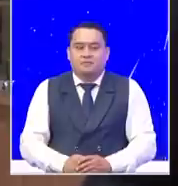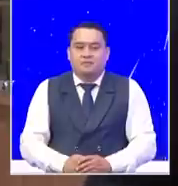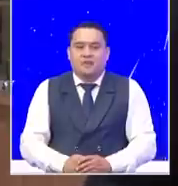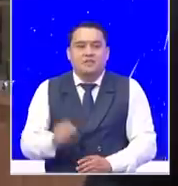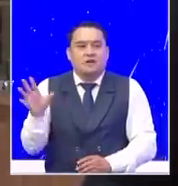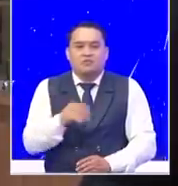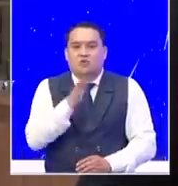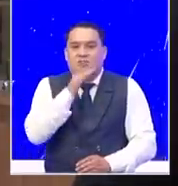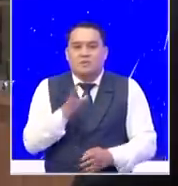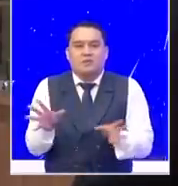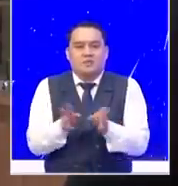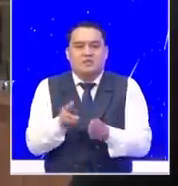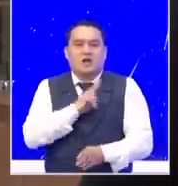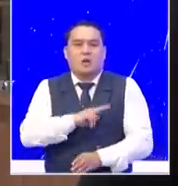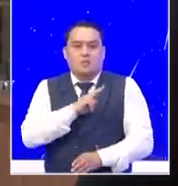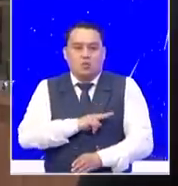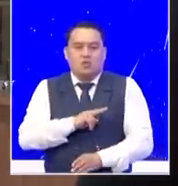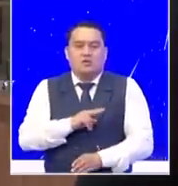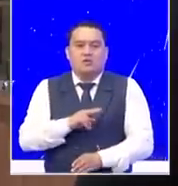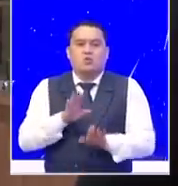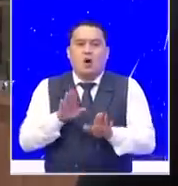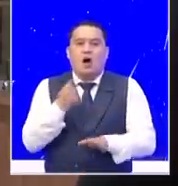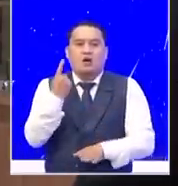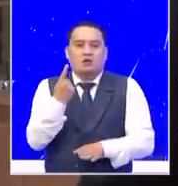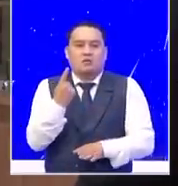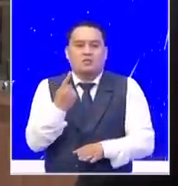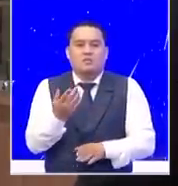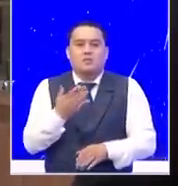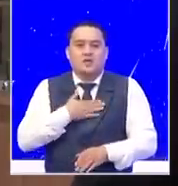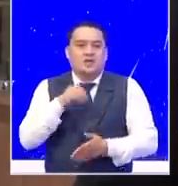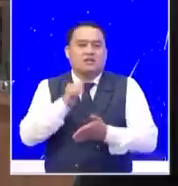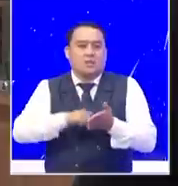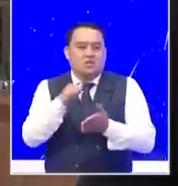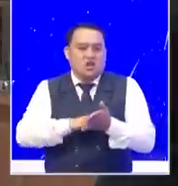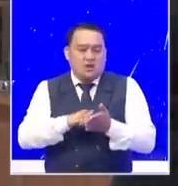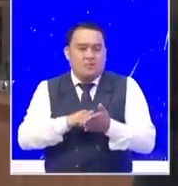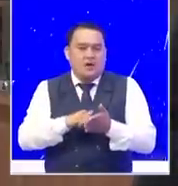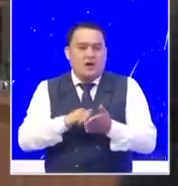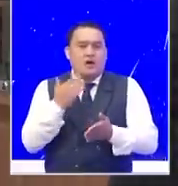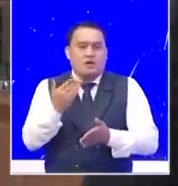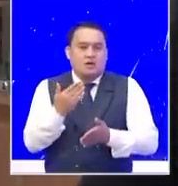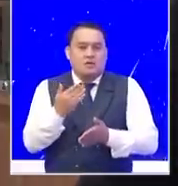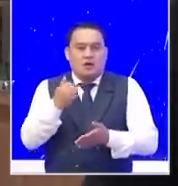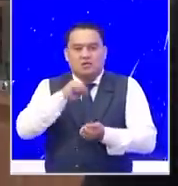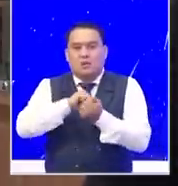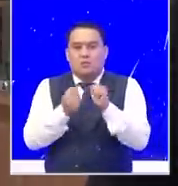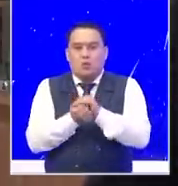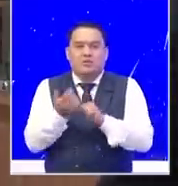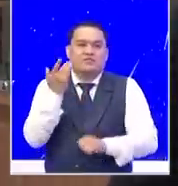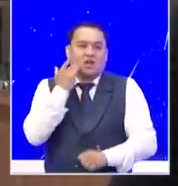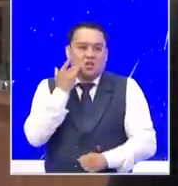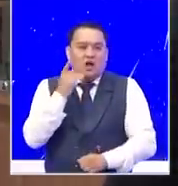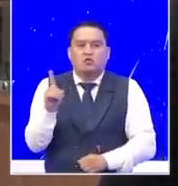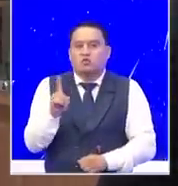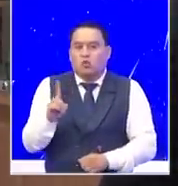За все время, что мы работали с Бейсен ага, он лишь один раз сделал мне замечание, и его я запомнил навсегда. Был